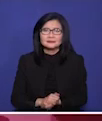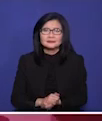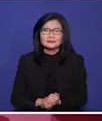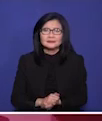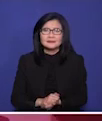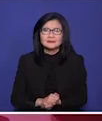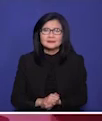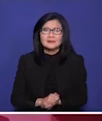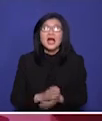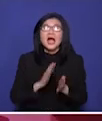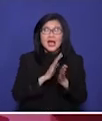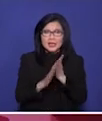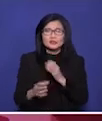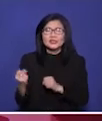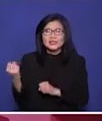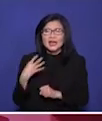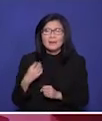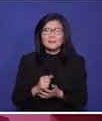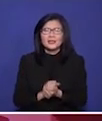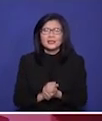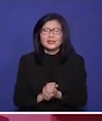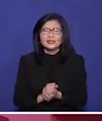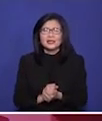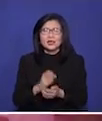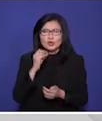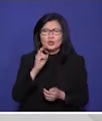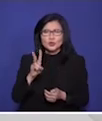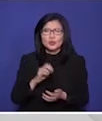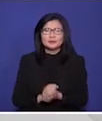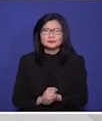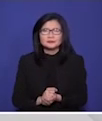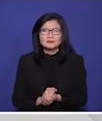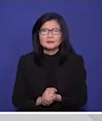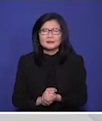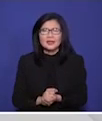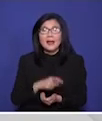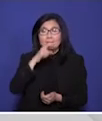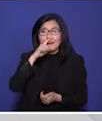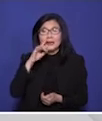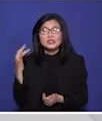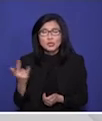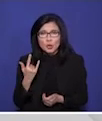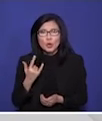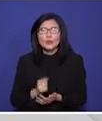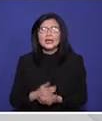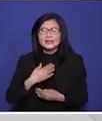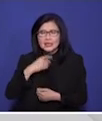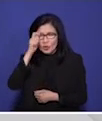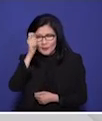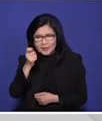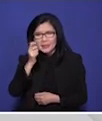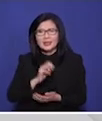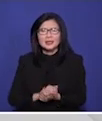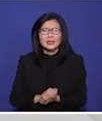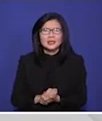langsung ditanggapi paslon 02 waktunya 1 menit Pak Pak Jokowi yang saya hormati dengan segala kerendahan hati